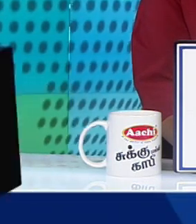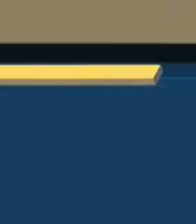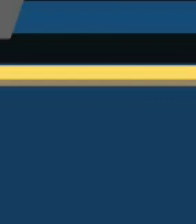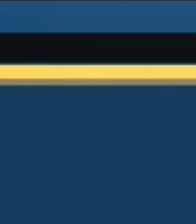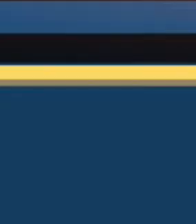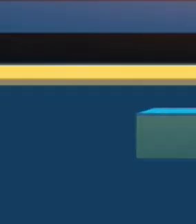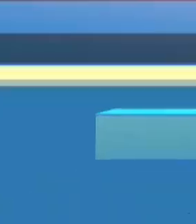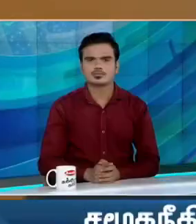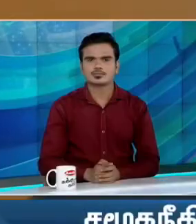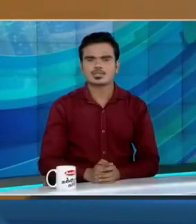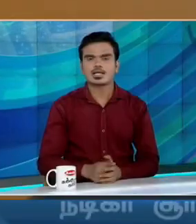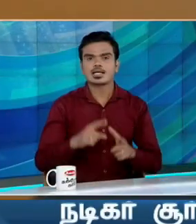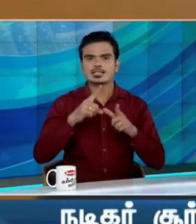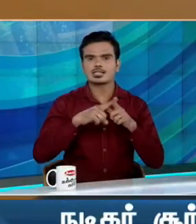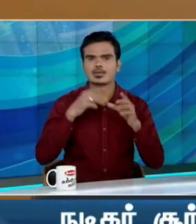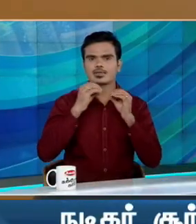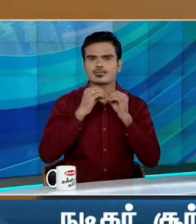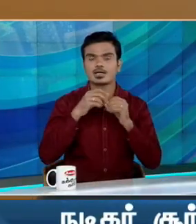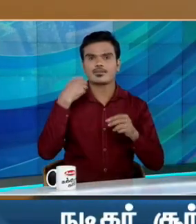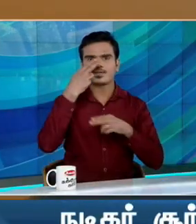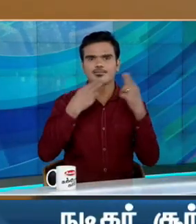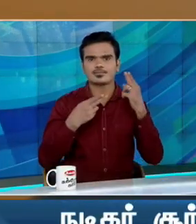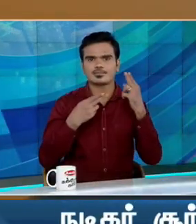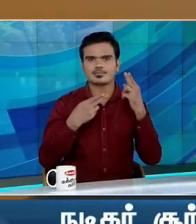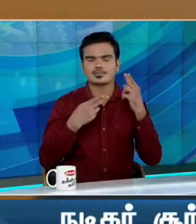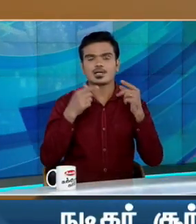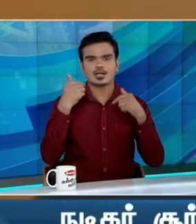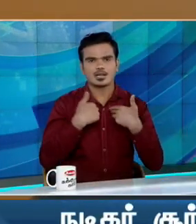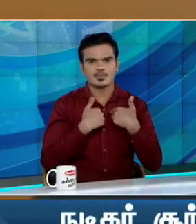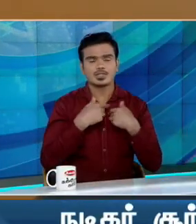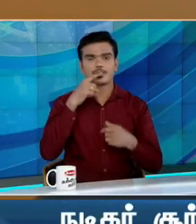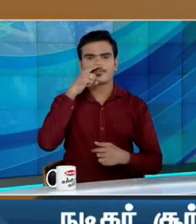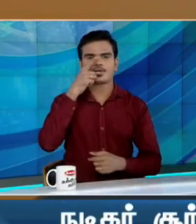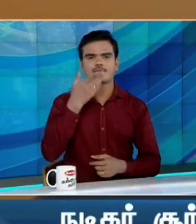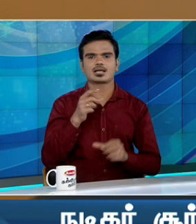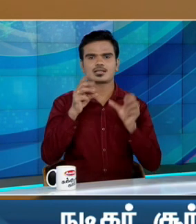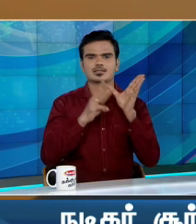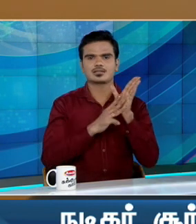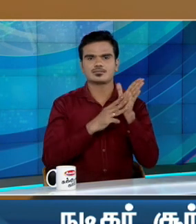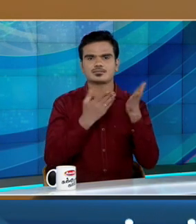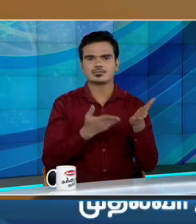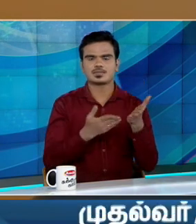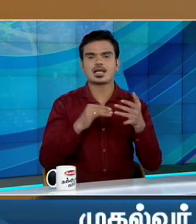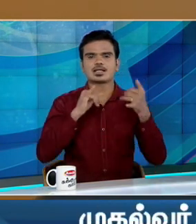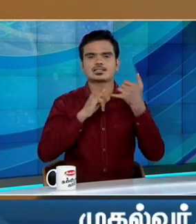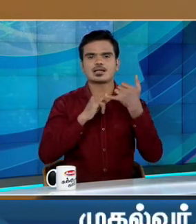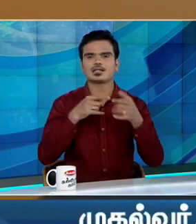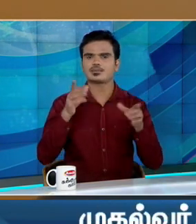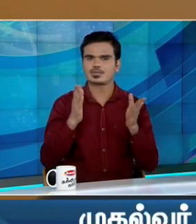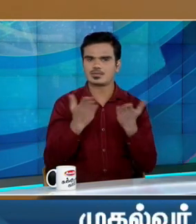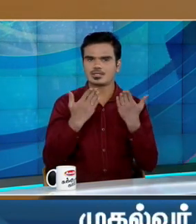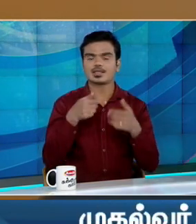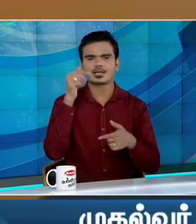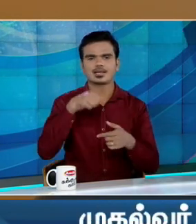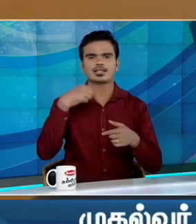வணக்கம். ஜெய்பீம் திரைப்படம் நமது பெருமைமிகு முதல்வர் ஸ்டாலின் முதல் கொண்டு